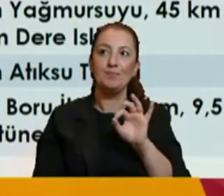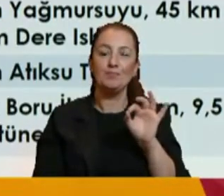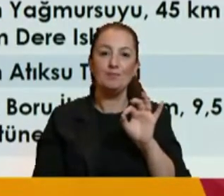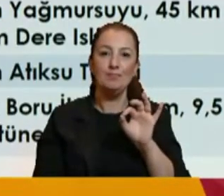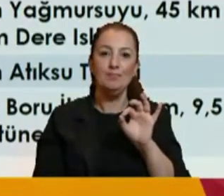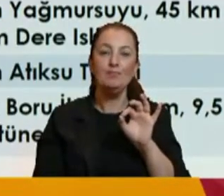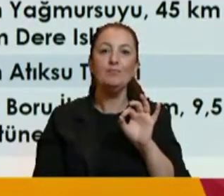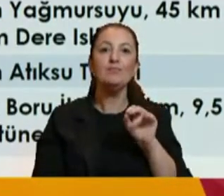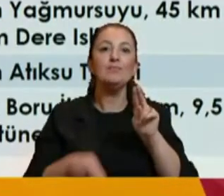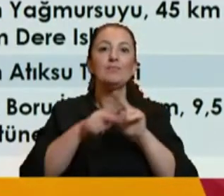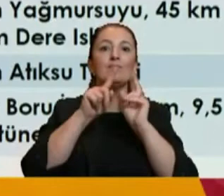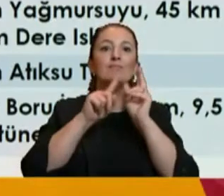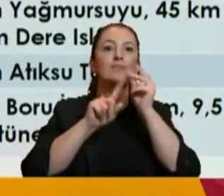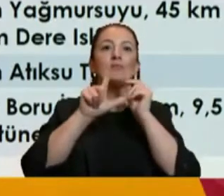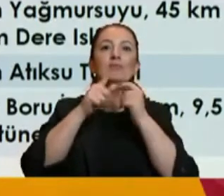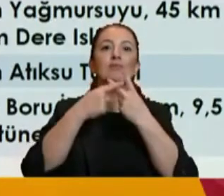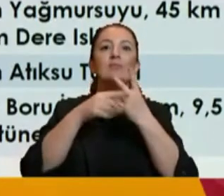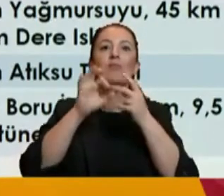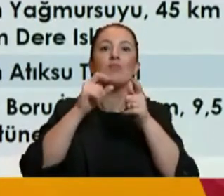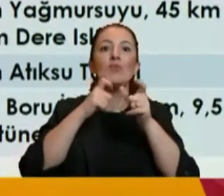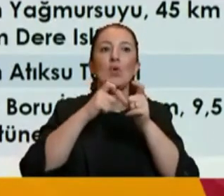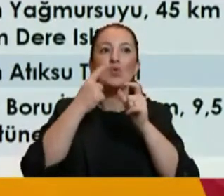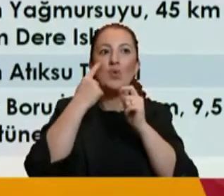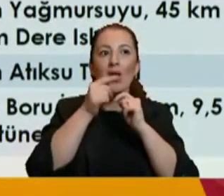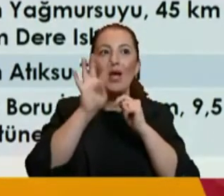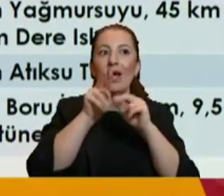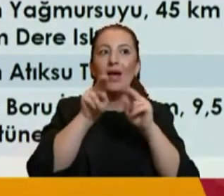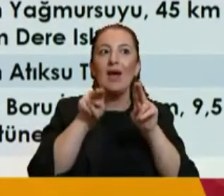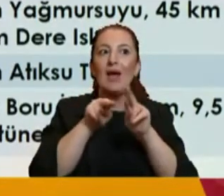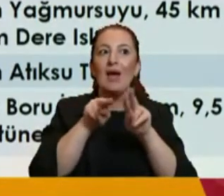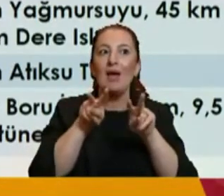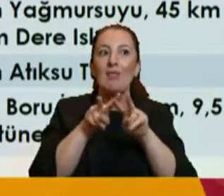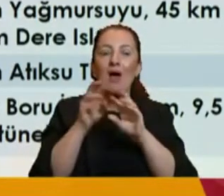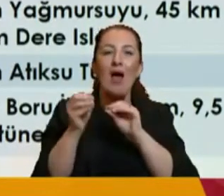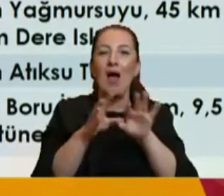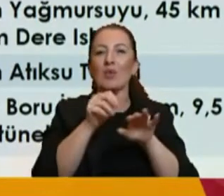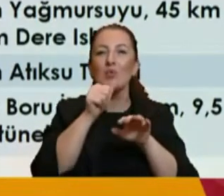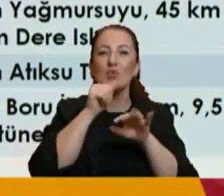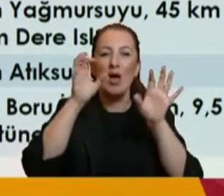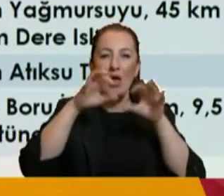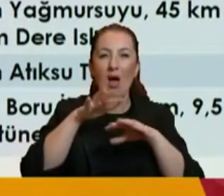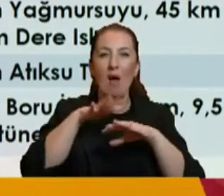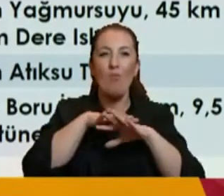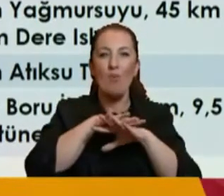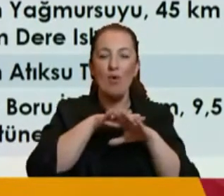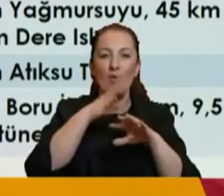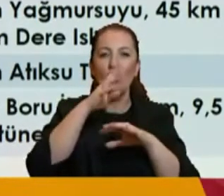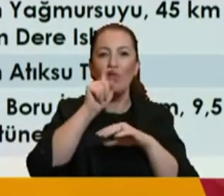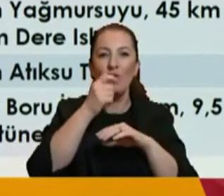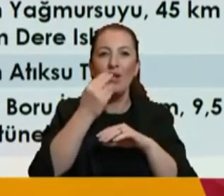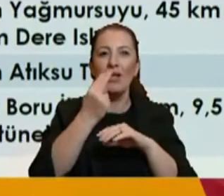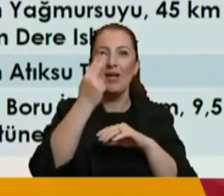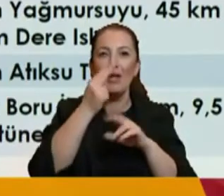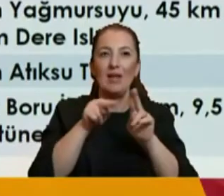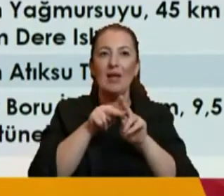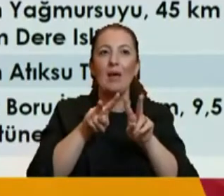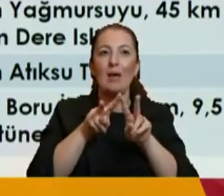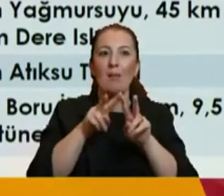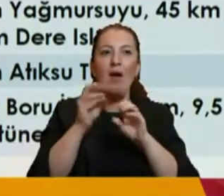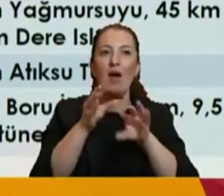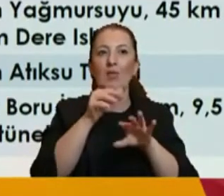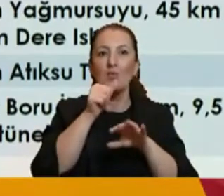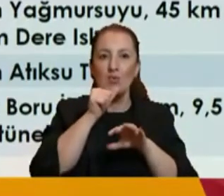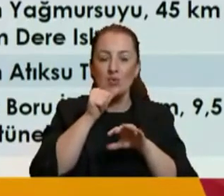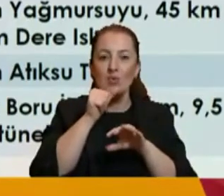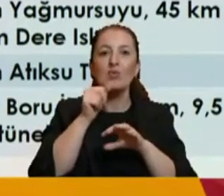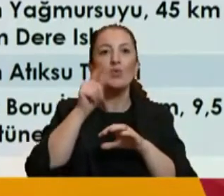kilo fazlasında 40 kilometre atık su ve yağmur suyu kanalı 4.7 kilometre artık sütleri üsküdar-kadıköy